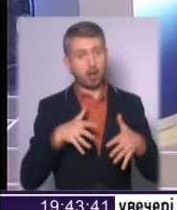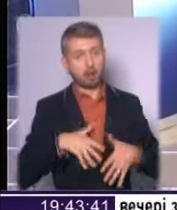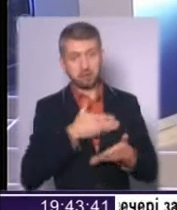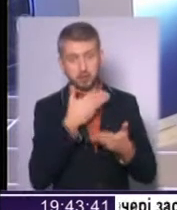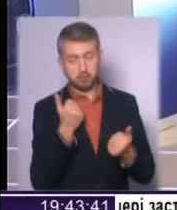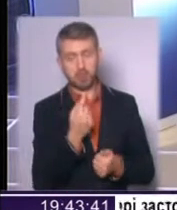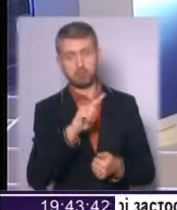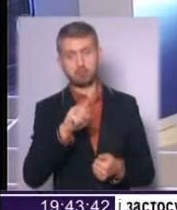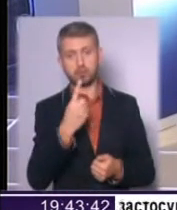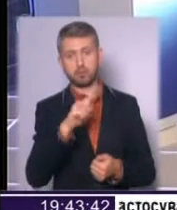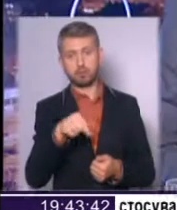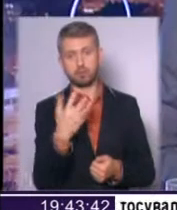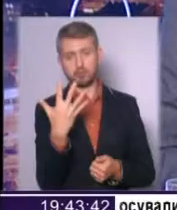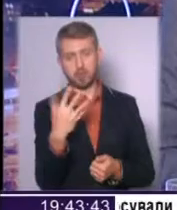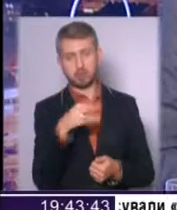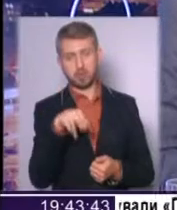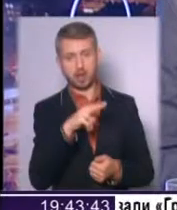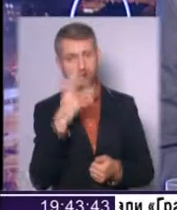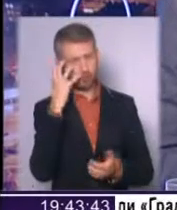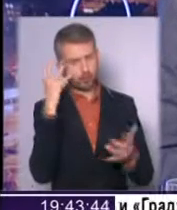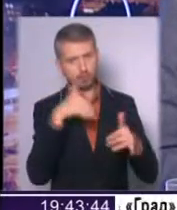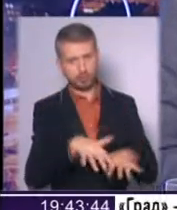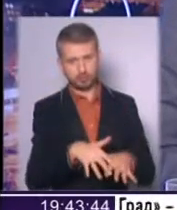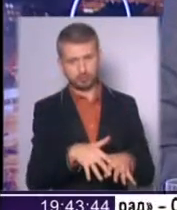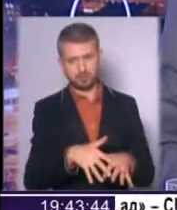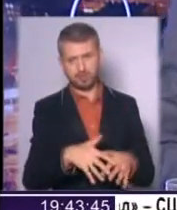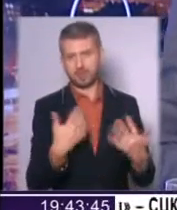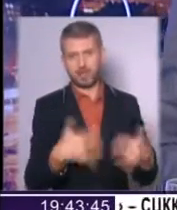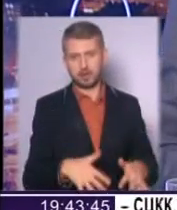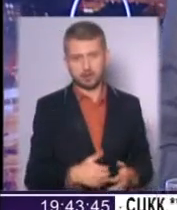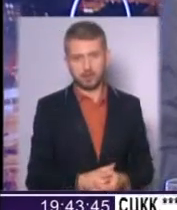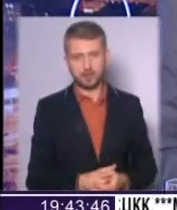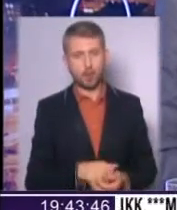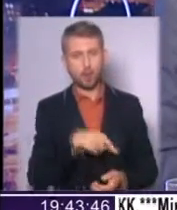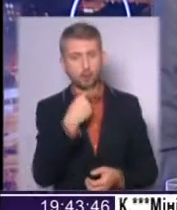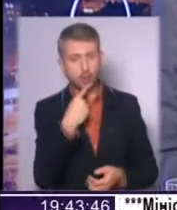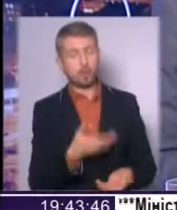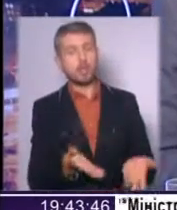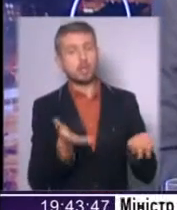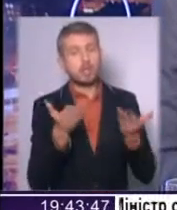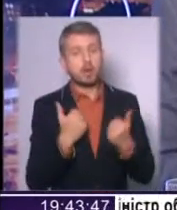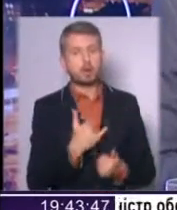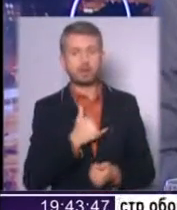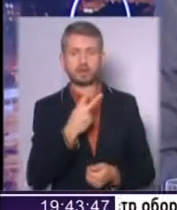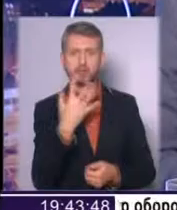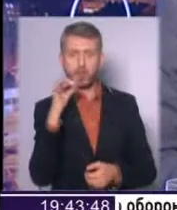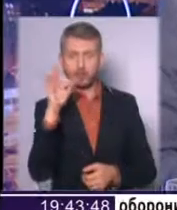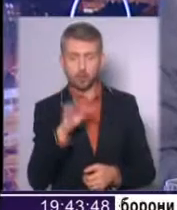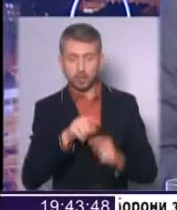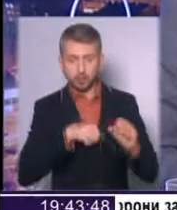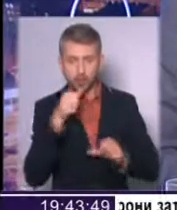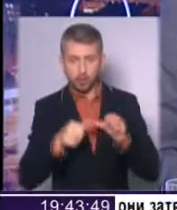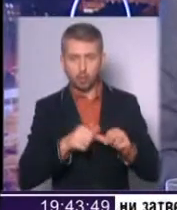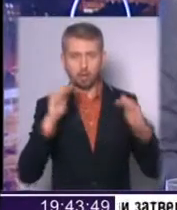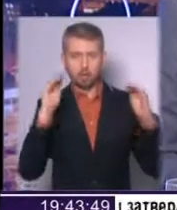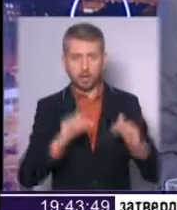ну, так би, зменшилося видобуток власного газу. Це, звісно, удар по економіці України. Це повна... А ми 20